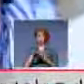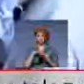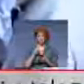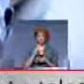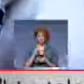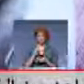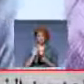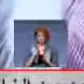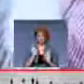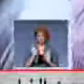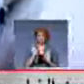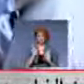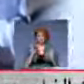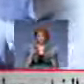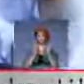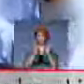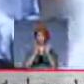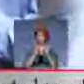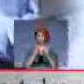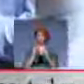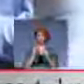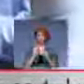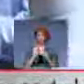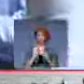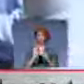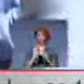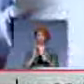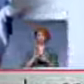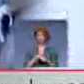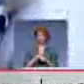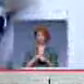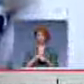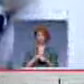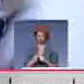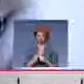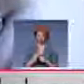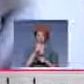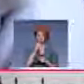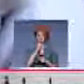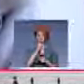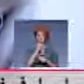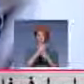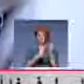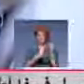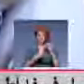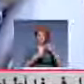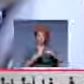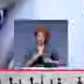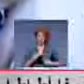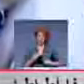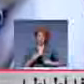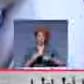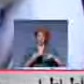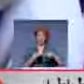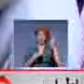لا عادي، ده شيء عادي في البيوت يا شيخ يوسف. لا لا، لكن هو في حاجه مهمه. في طفله صغيره هنا لما انا جيت المره اللي فاتت سجلت قالوا ان هي